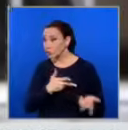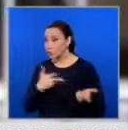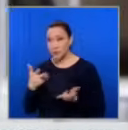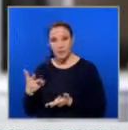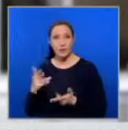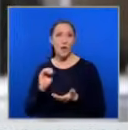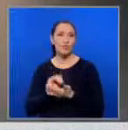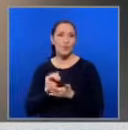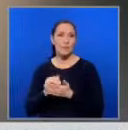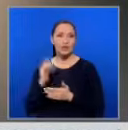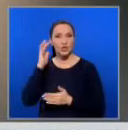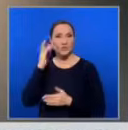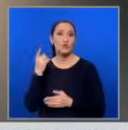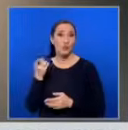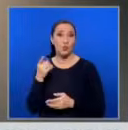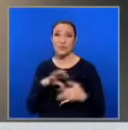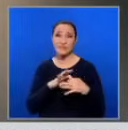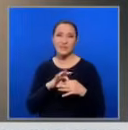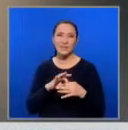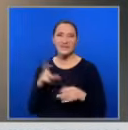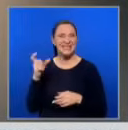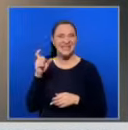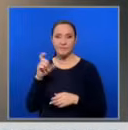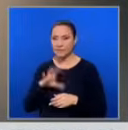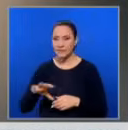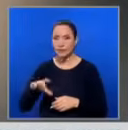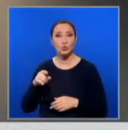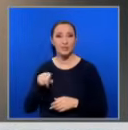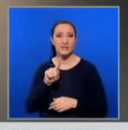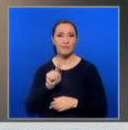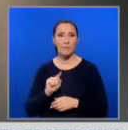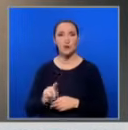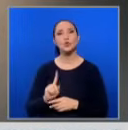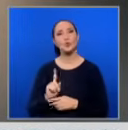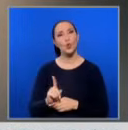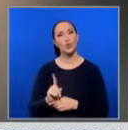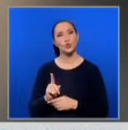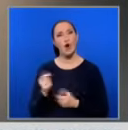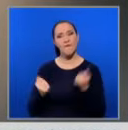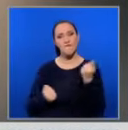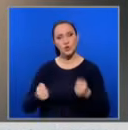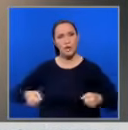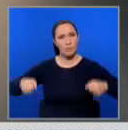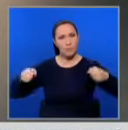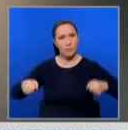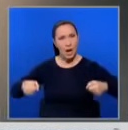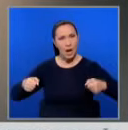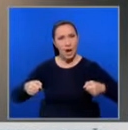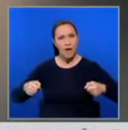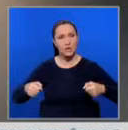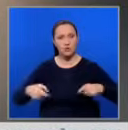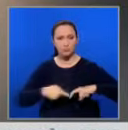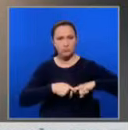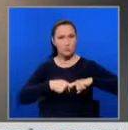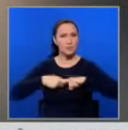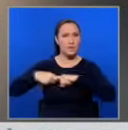има сивият сектор. Това са въпросните, които возят багажи, дърпат